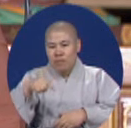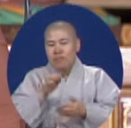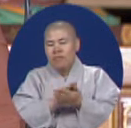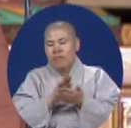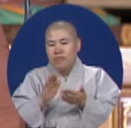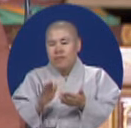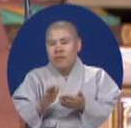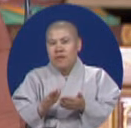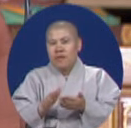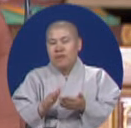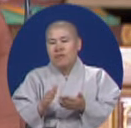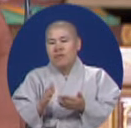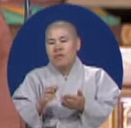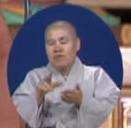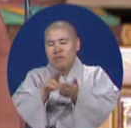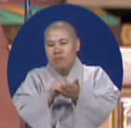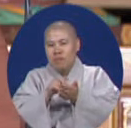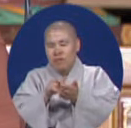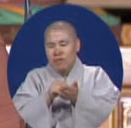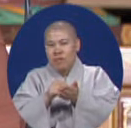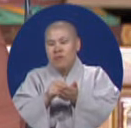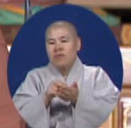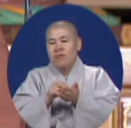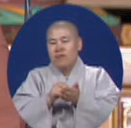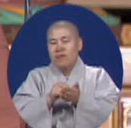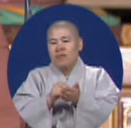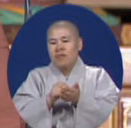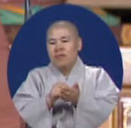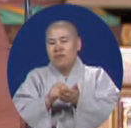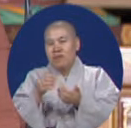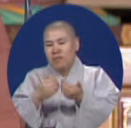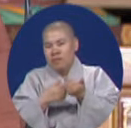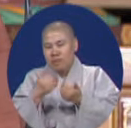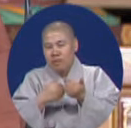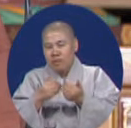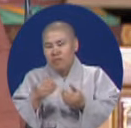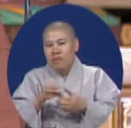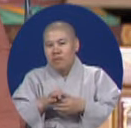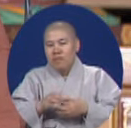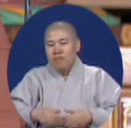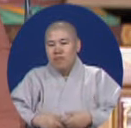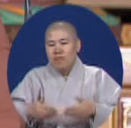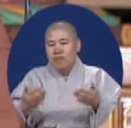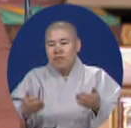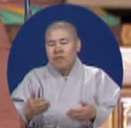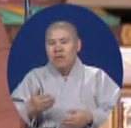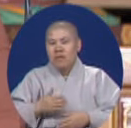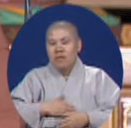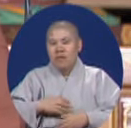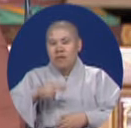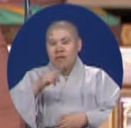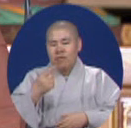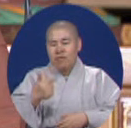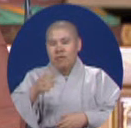그거 가지고 시비할 문제가 전혀 아니거든요. 내가 돈수가 못돼서 그렇지.